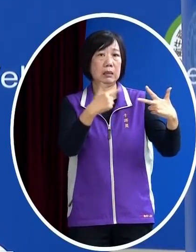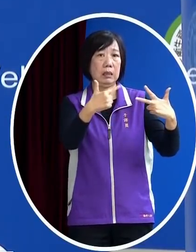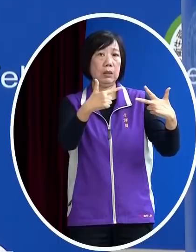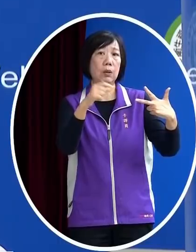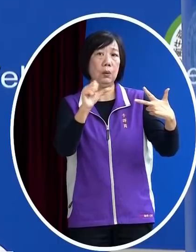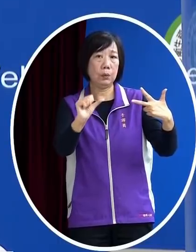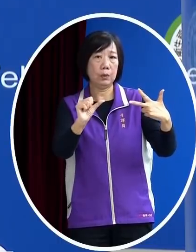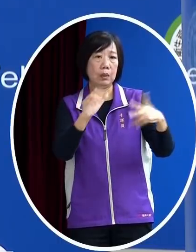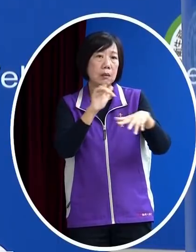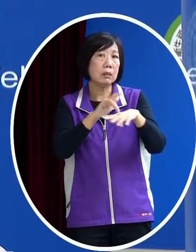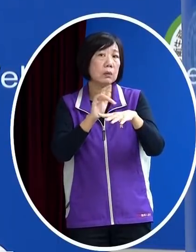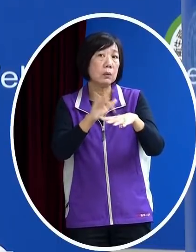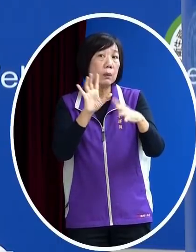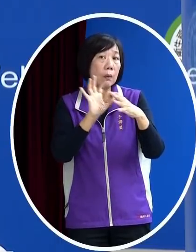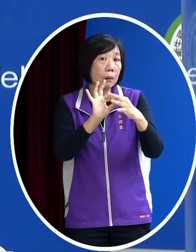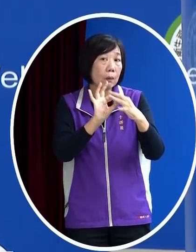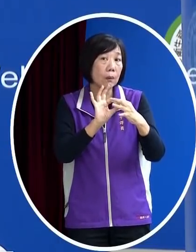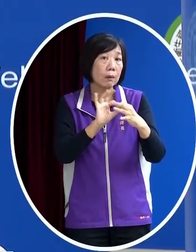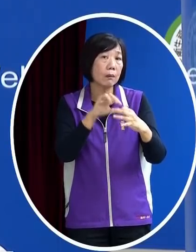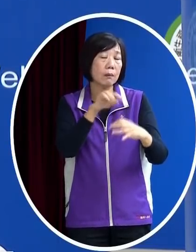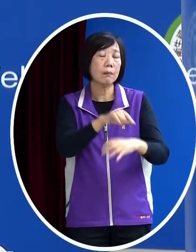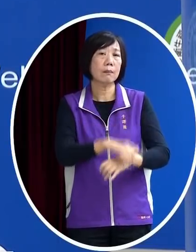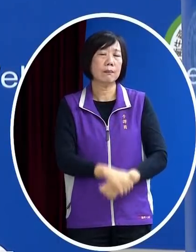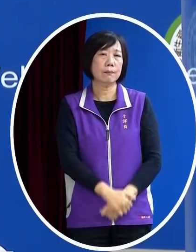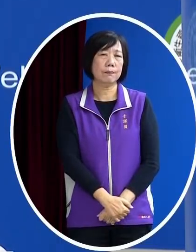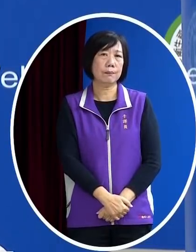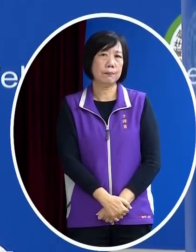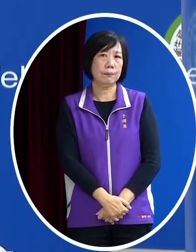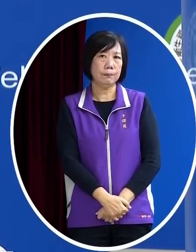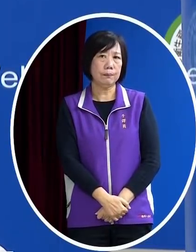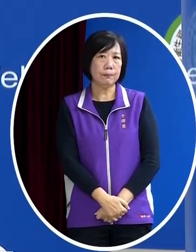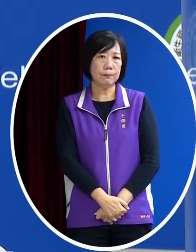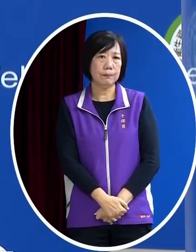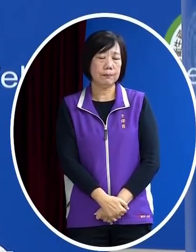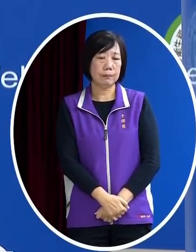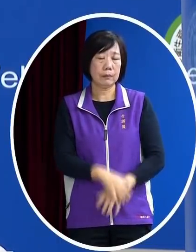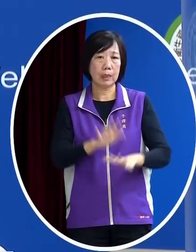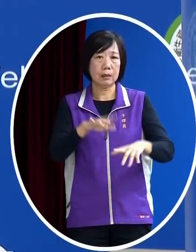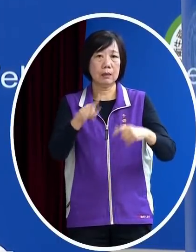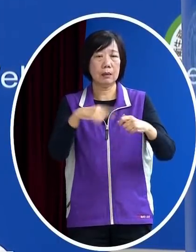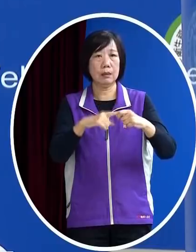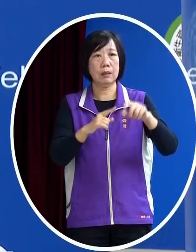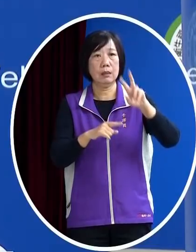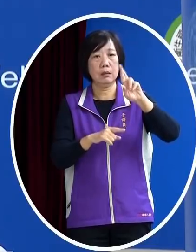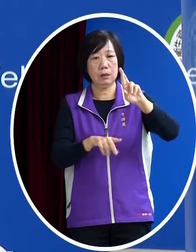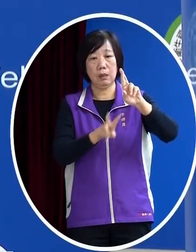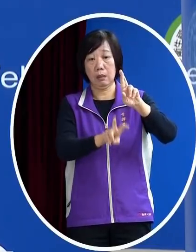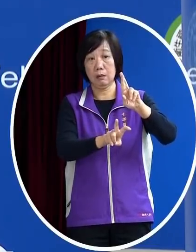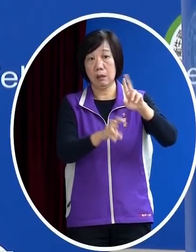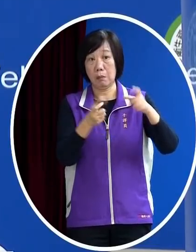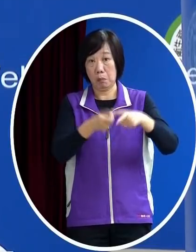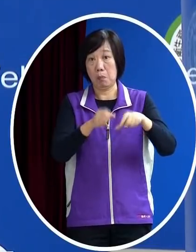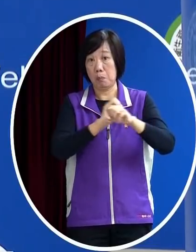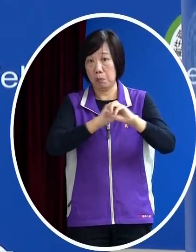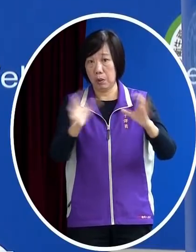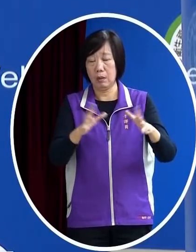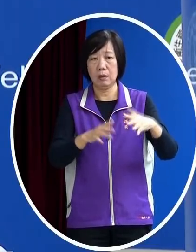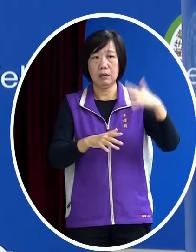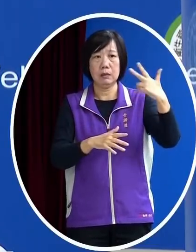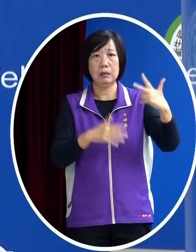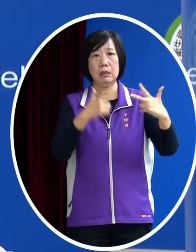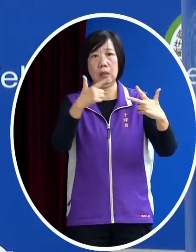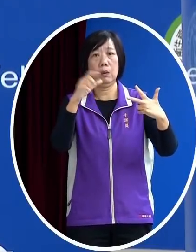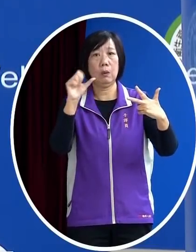一个接触者了他是跟他接触。那今年12月20日公布的案子765